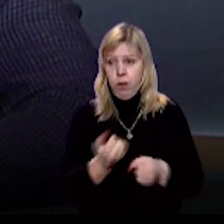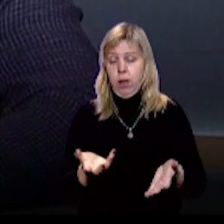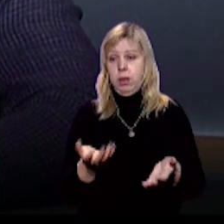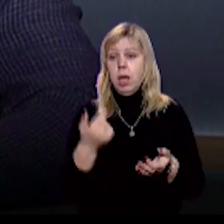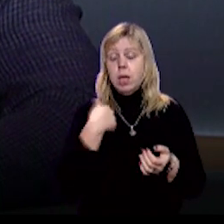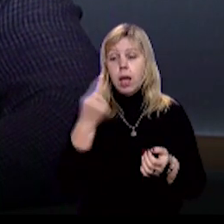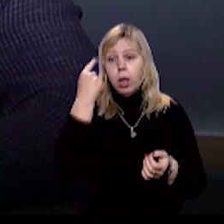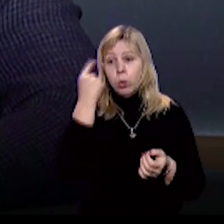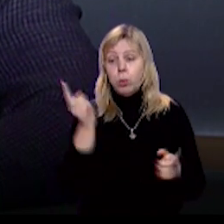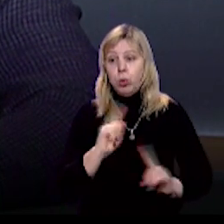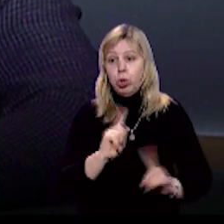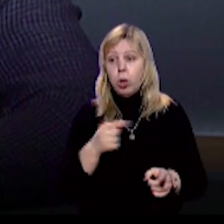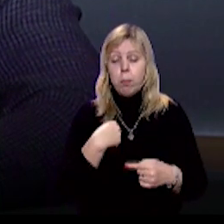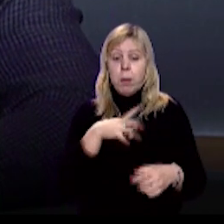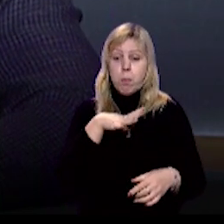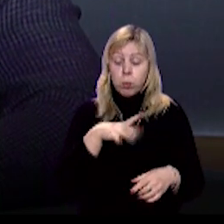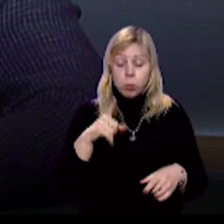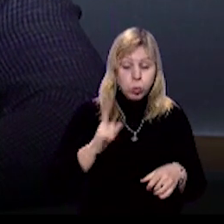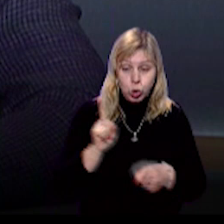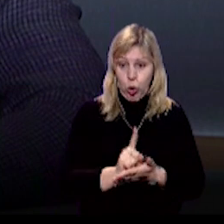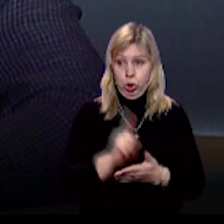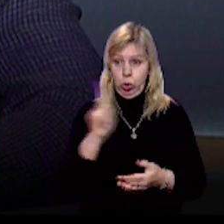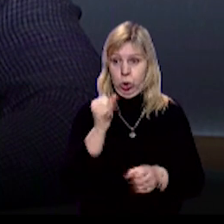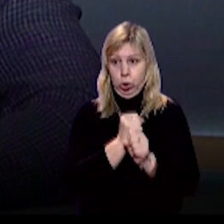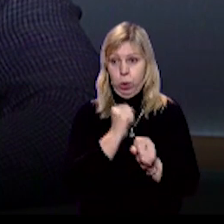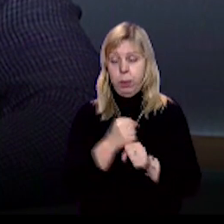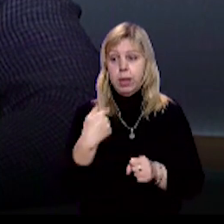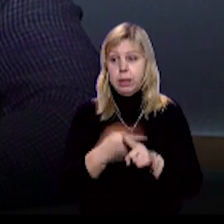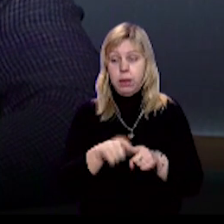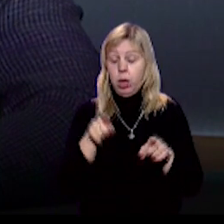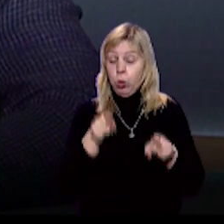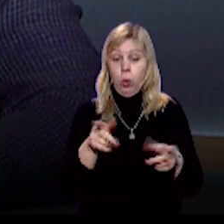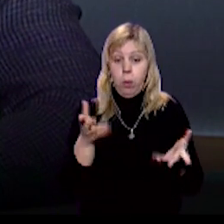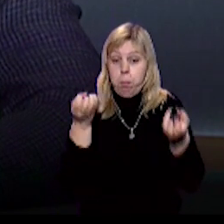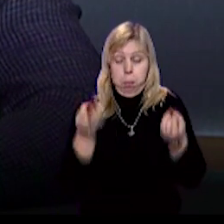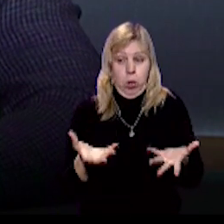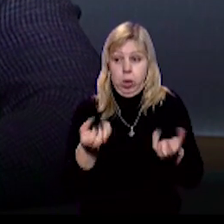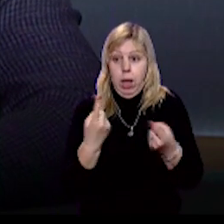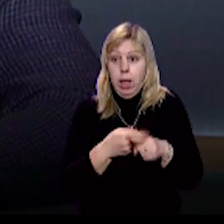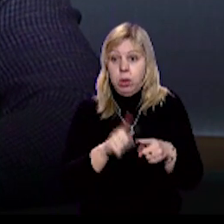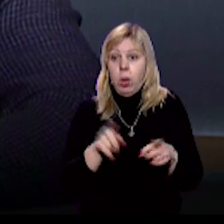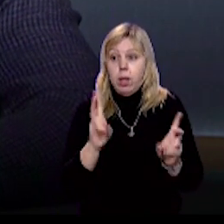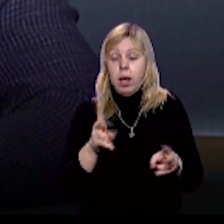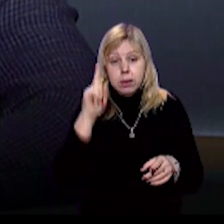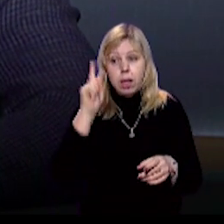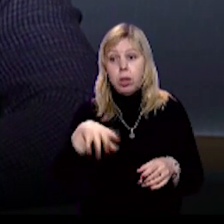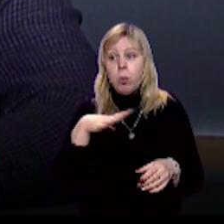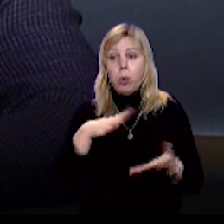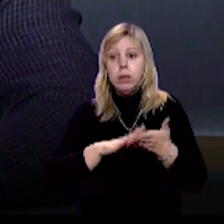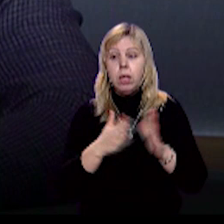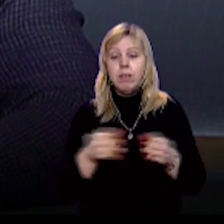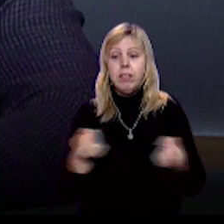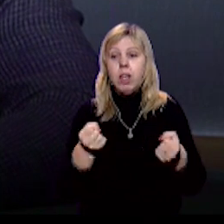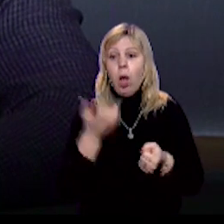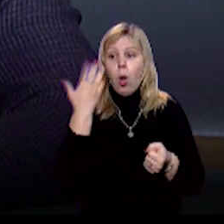Я думаю, що ми мусимо щось зробити, тому що то є просто Ну, то як знаєте, коли була ситуація